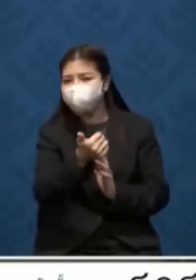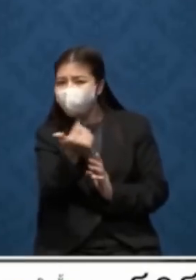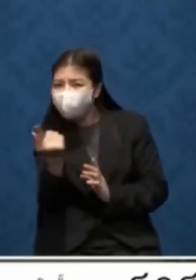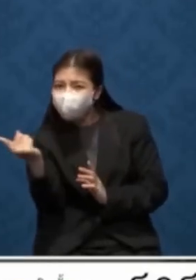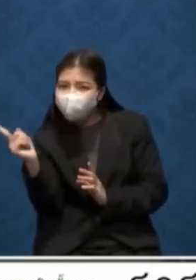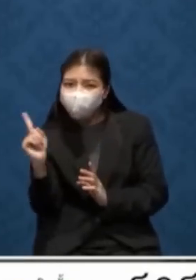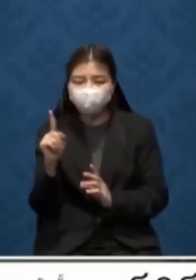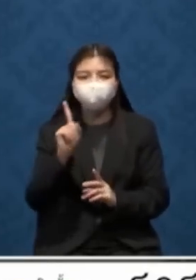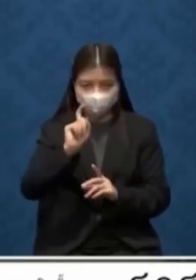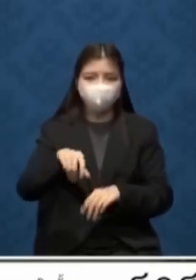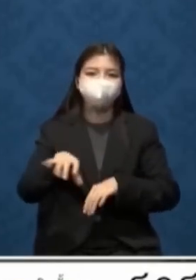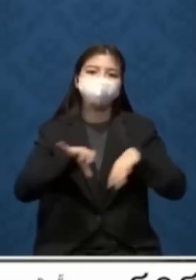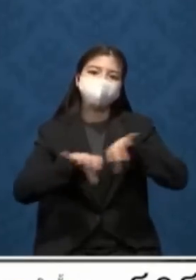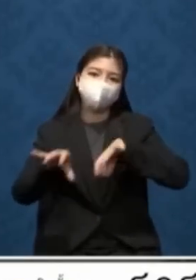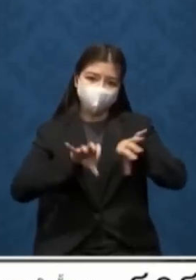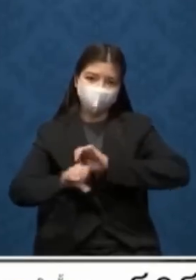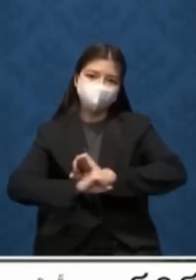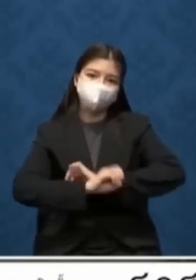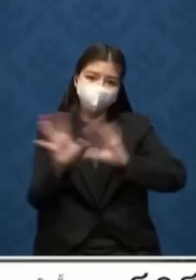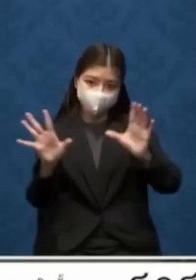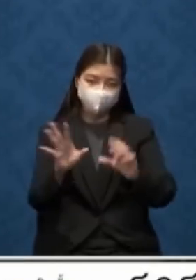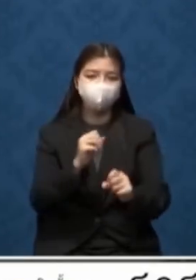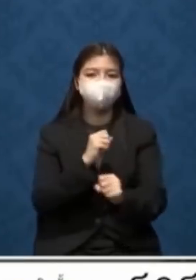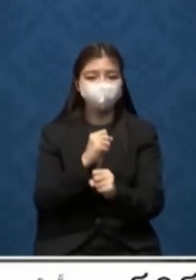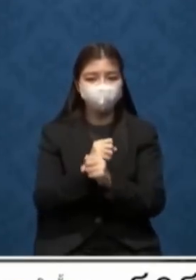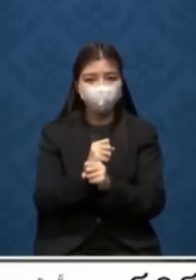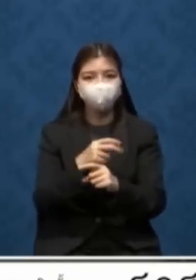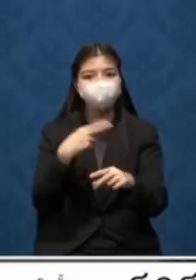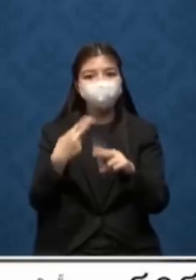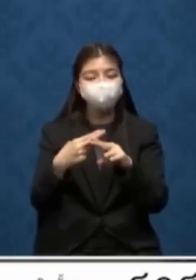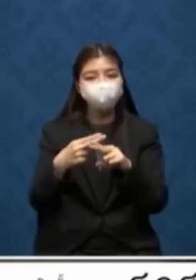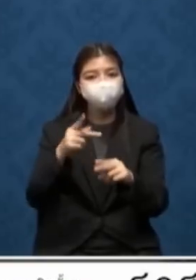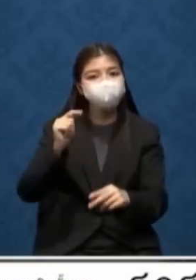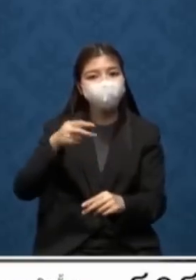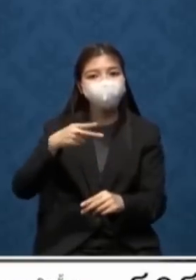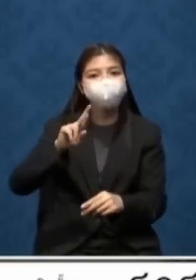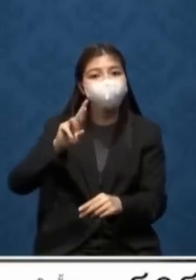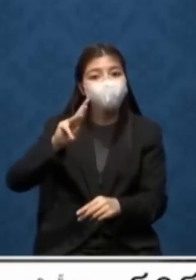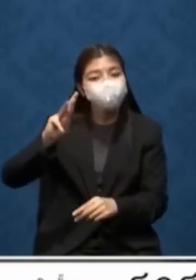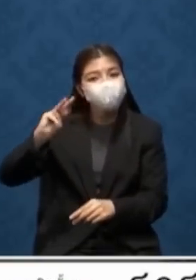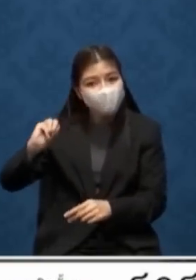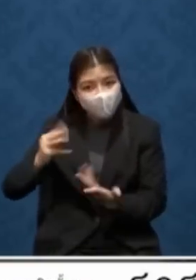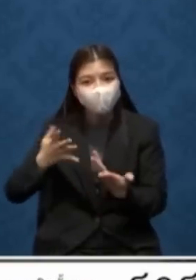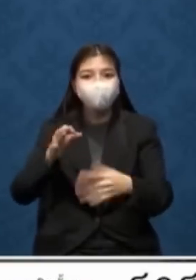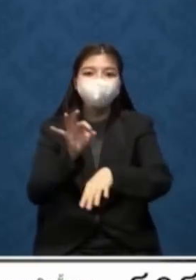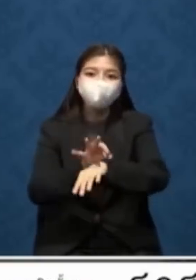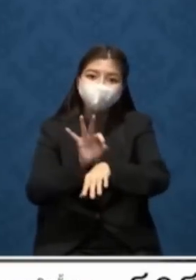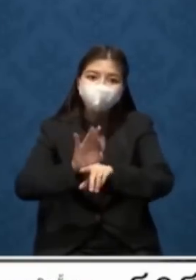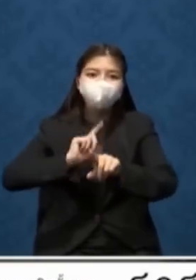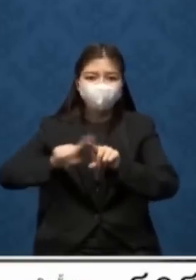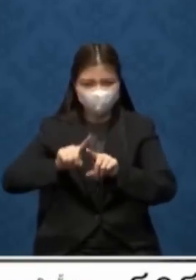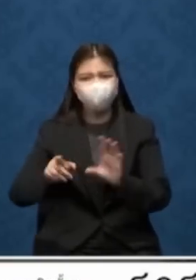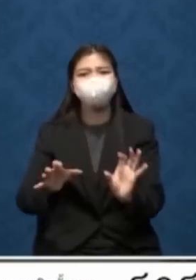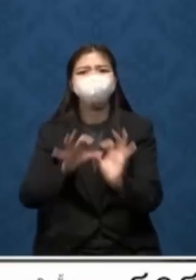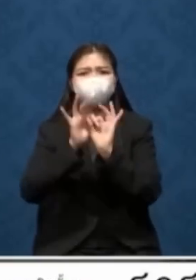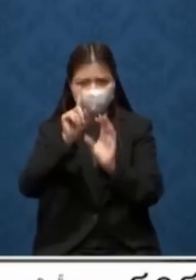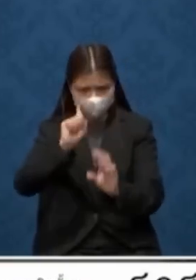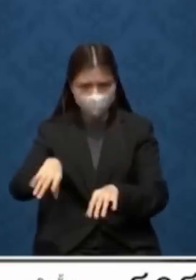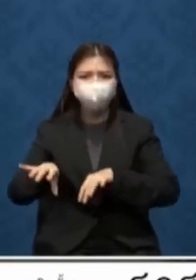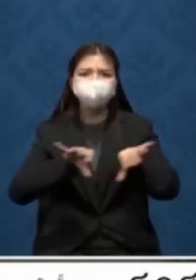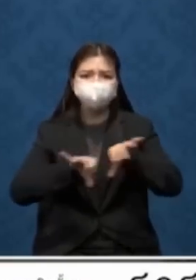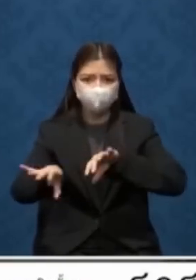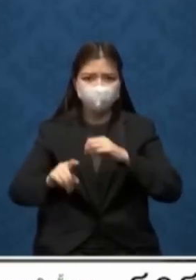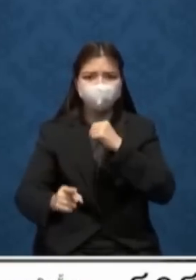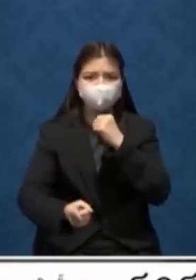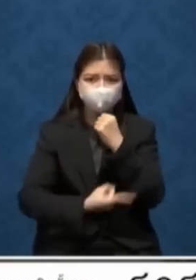จัดการเลยครับและจัดการท่านธรรมนัสท่านประวิตรด้วยนะครับเพราะเกี่ยวข้องเช่นกันกรณี